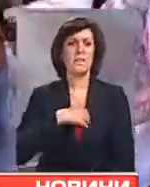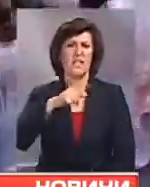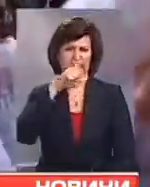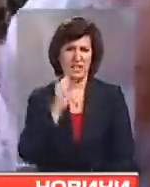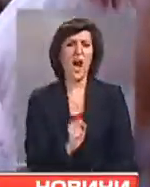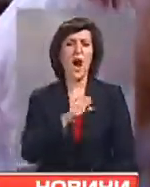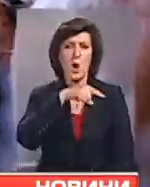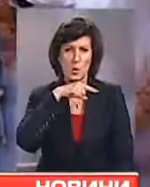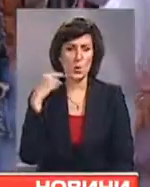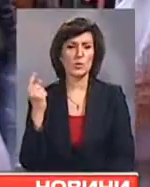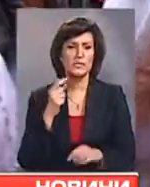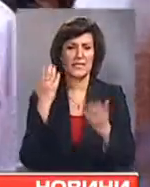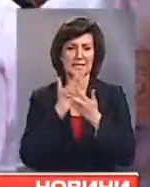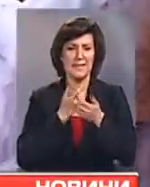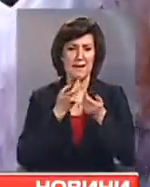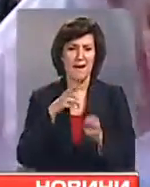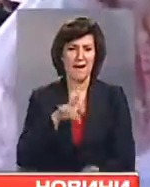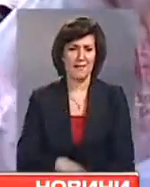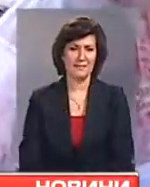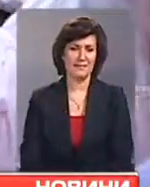російські серіали!